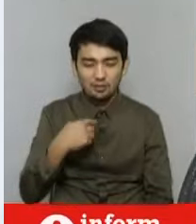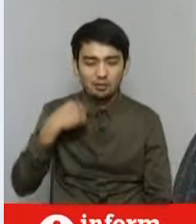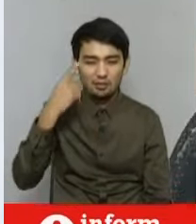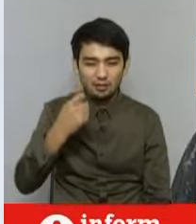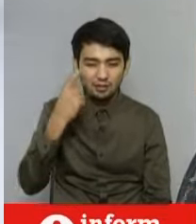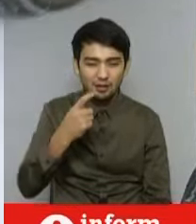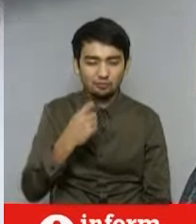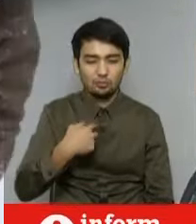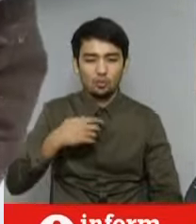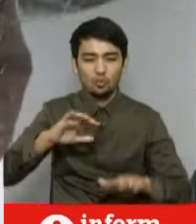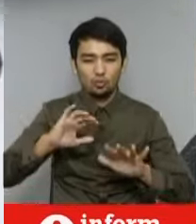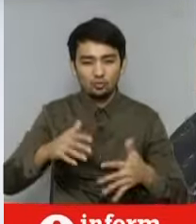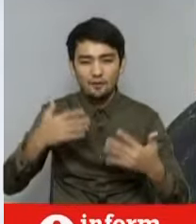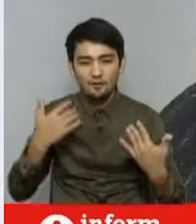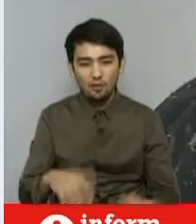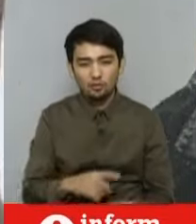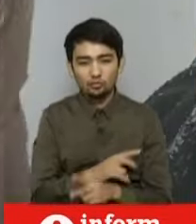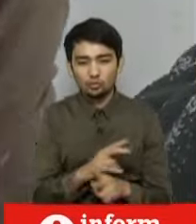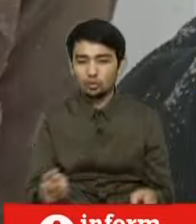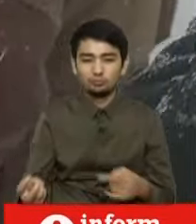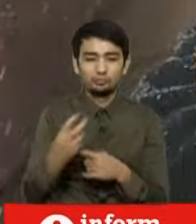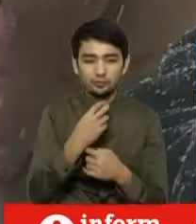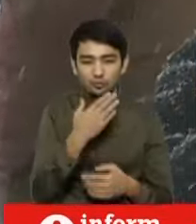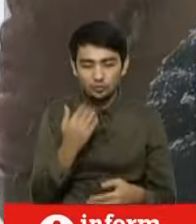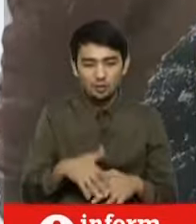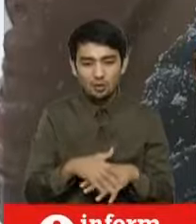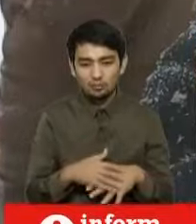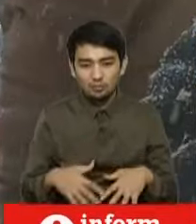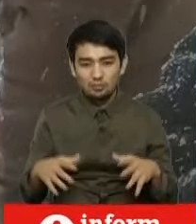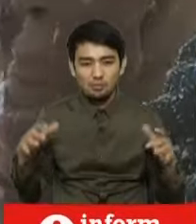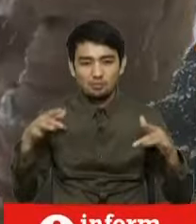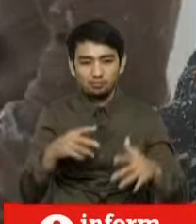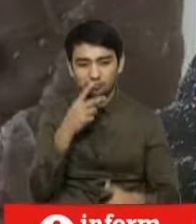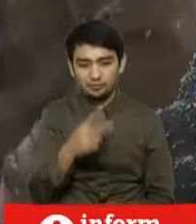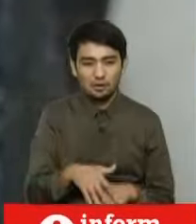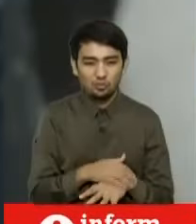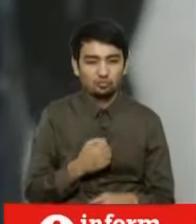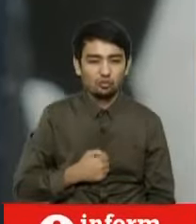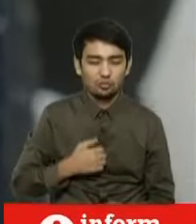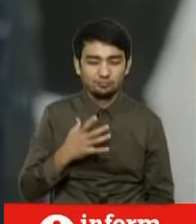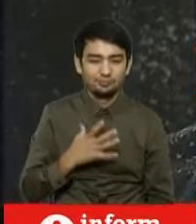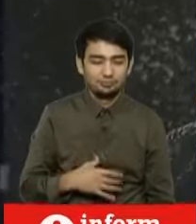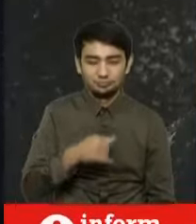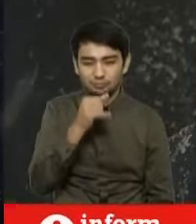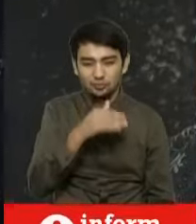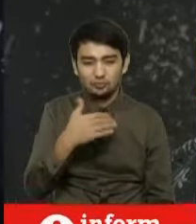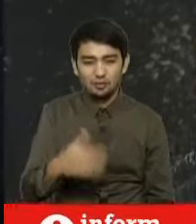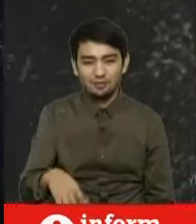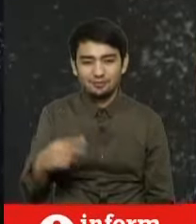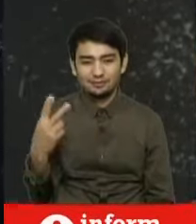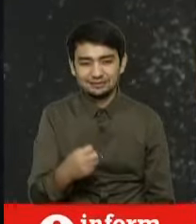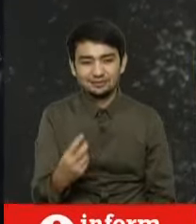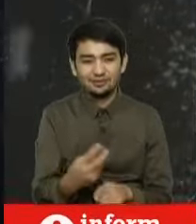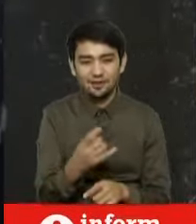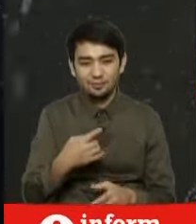кеңгедек жыртылып-жыртылып болдық уже. Ешкімге келмейді, келмеген жерде халық міне көріп тұр қандай болды. Халық шығып тұр уже. Шыдан бітті уже. Аптасына екі рет содырамыз.